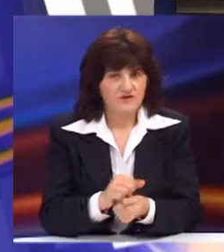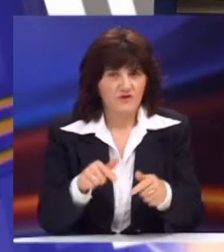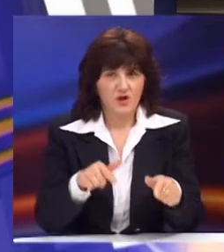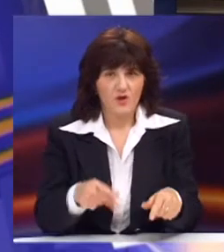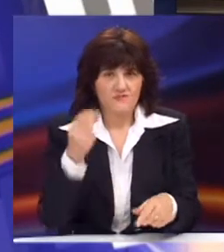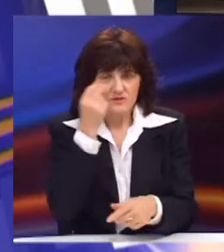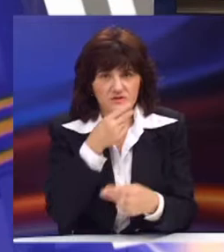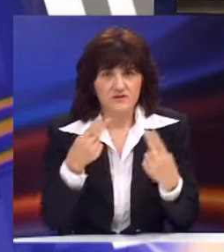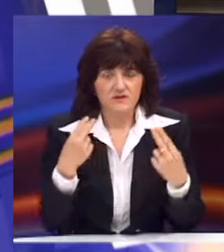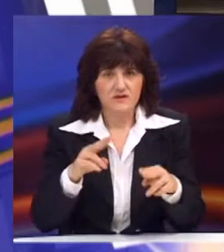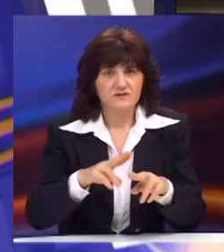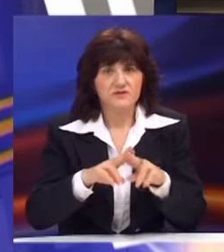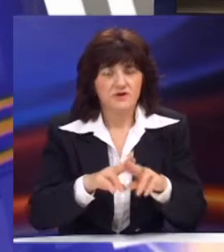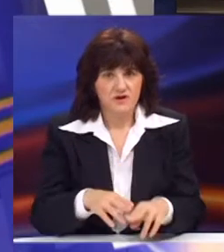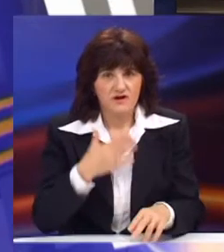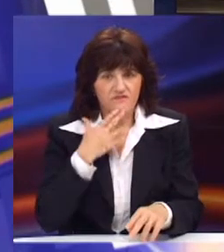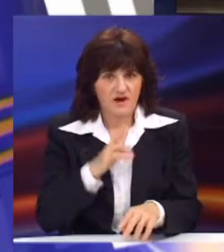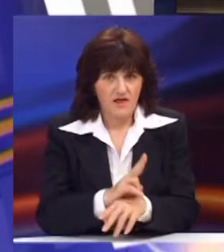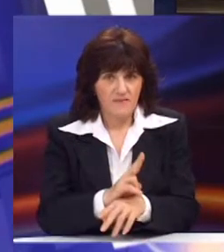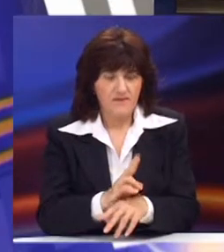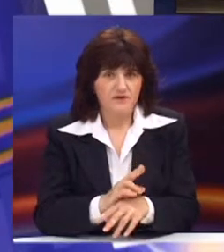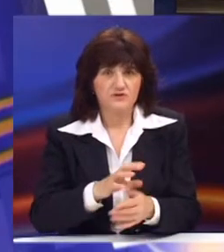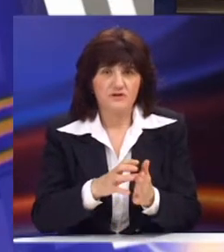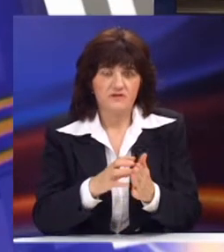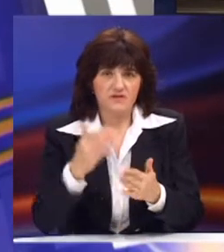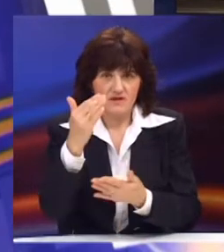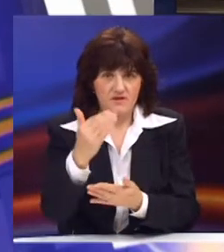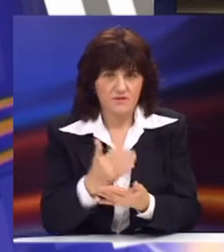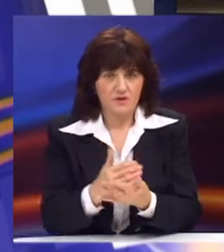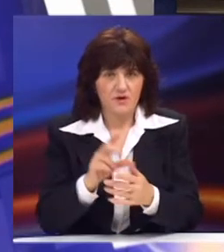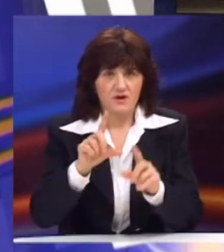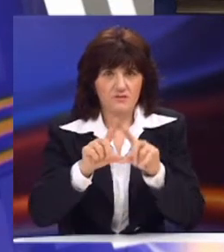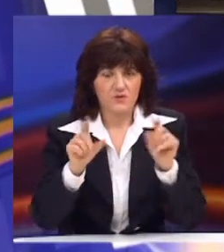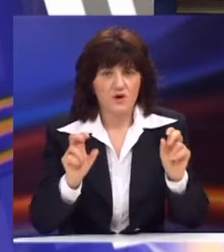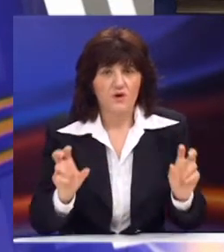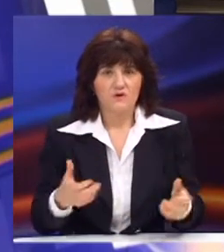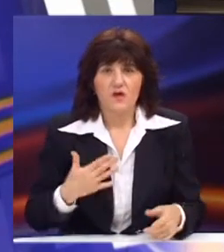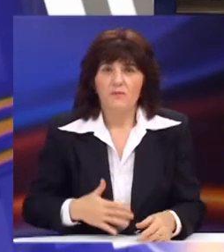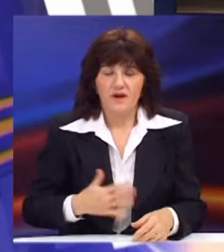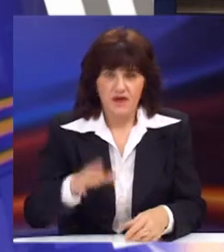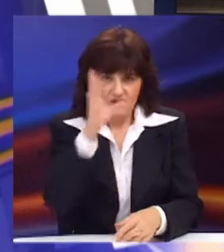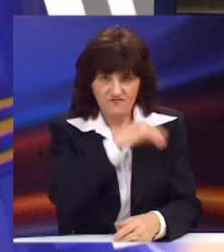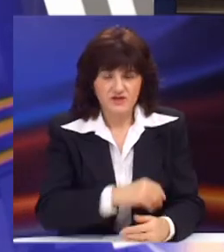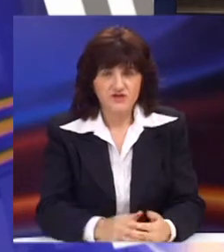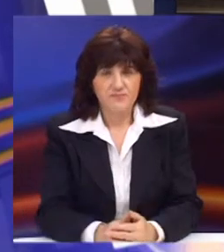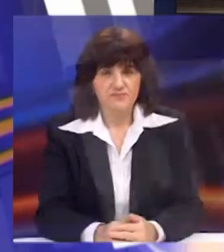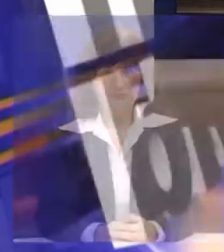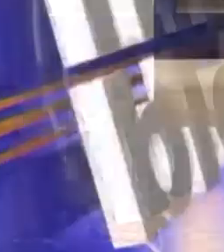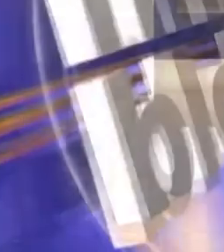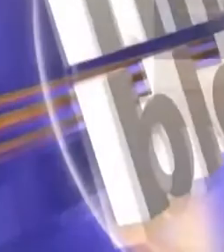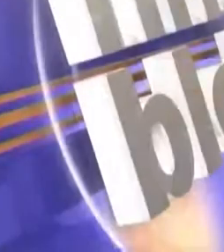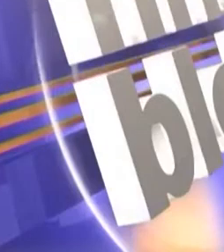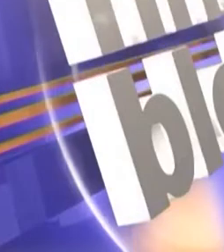Bilo je to sve u ovom nedeljnom pregledu najznačajnijih dešavanja. Hvala vam na pažnji, ostanite dalje uz program Ju Eko televizije. Želimo vam prijatno večer.